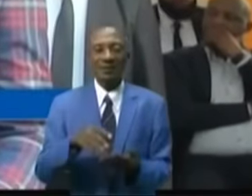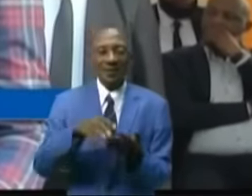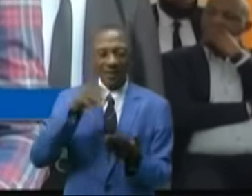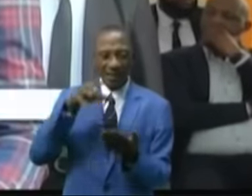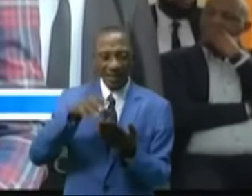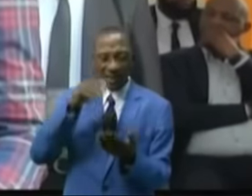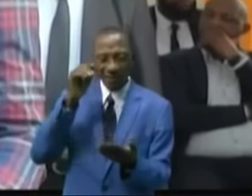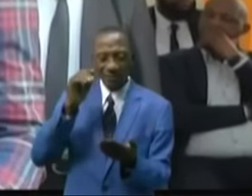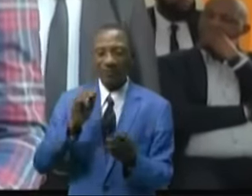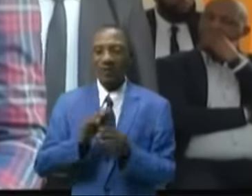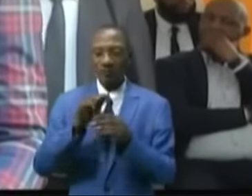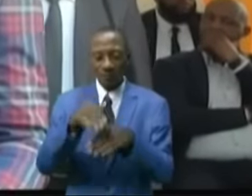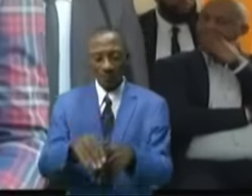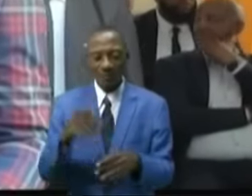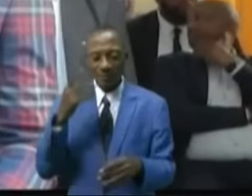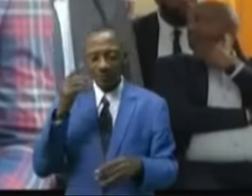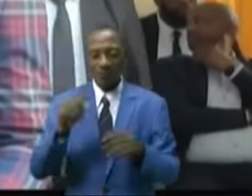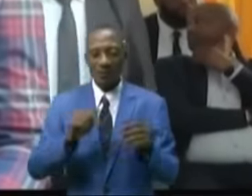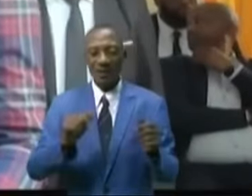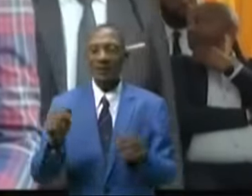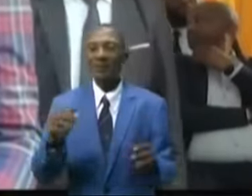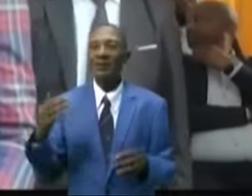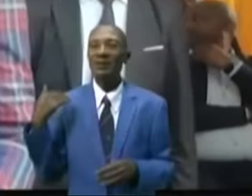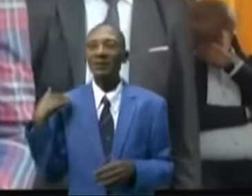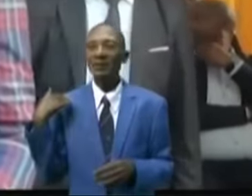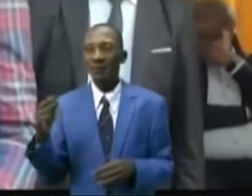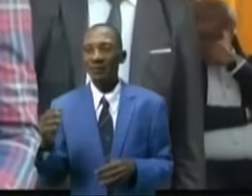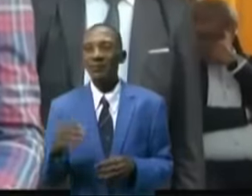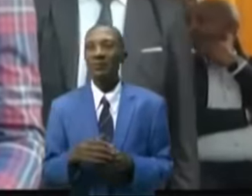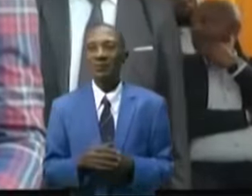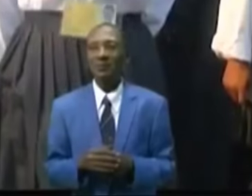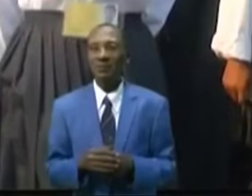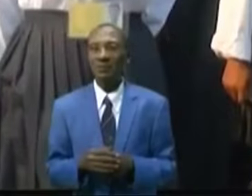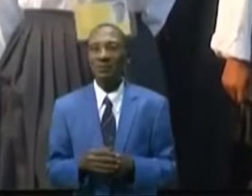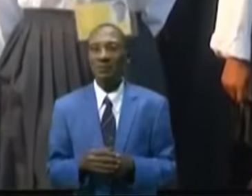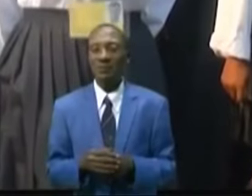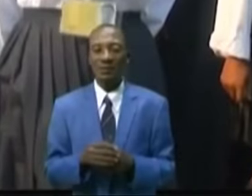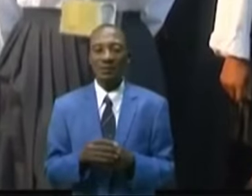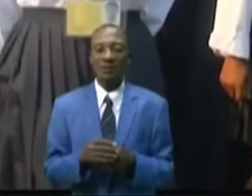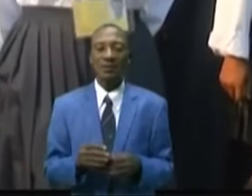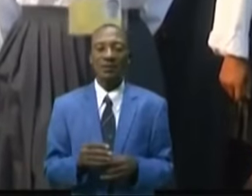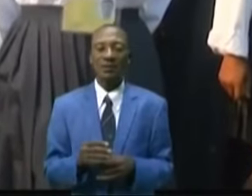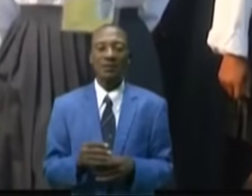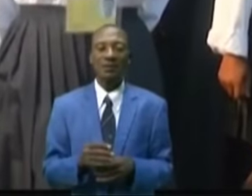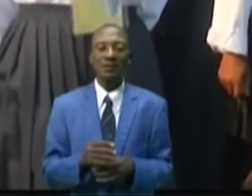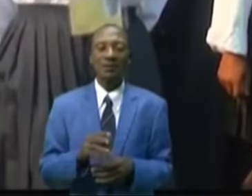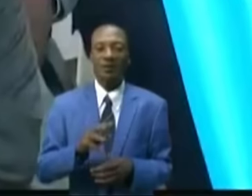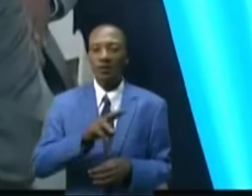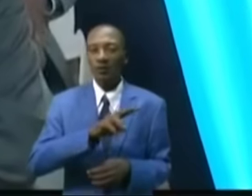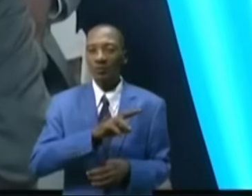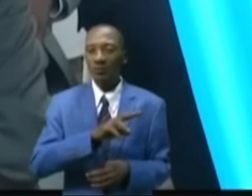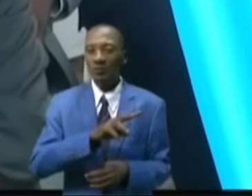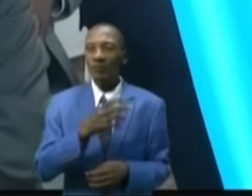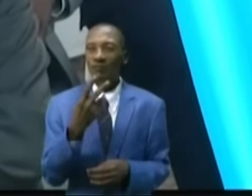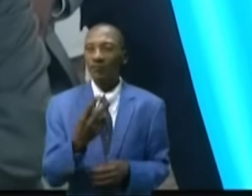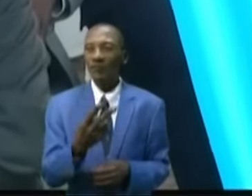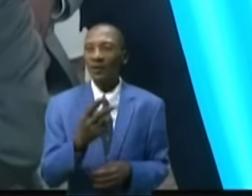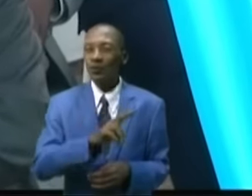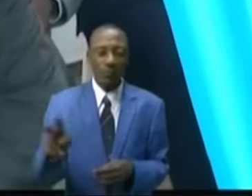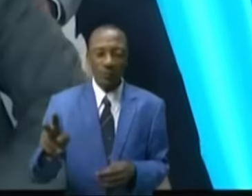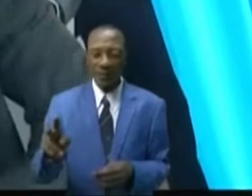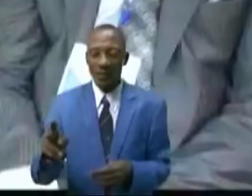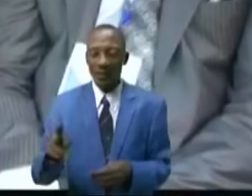vont affronter les épreuves traditionnelles dans 2729 centres ouverts à travers toute la République. Les